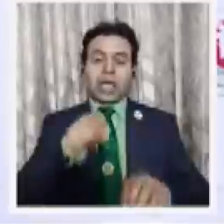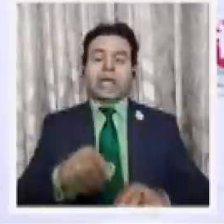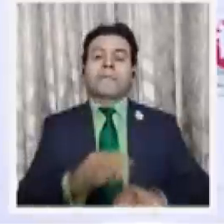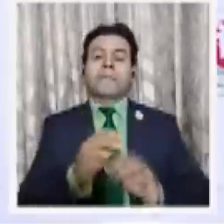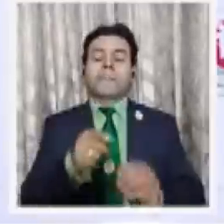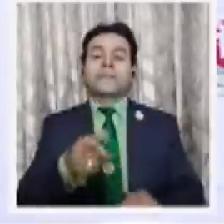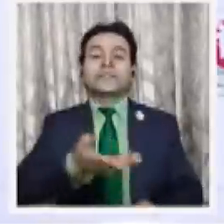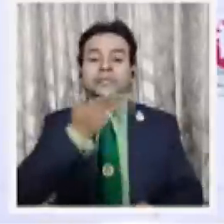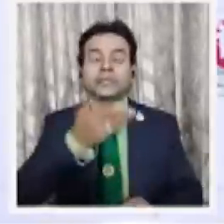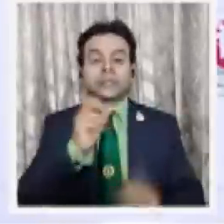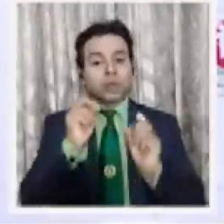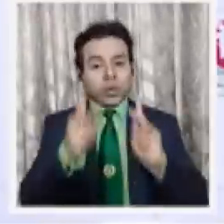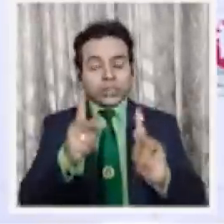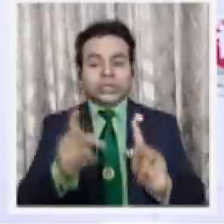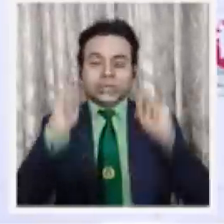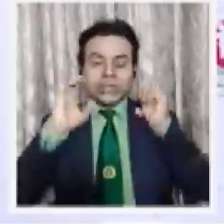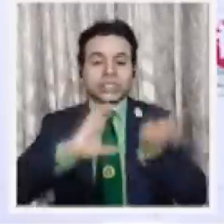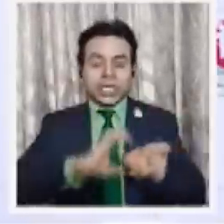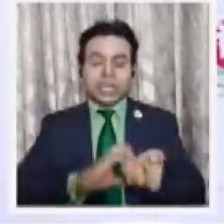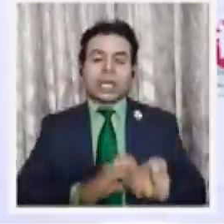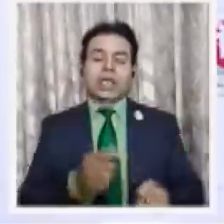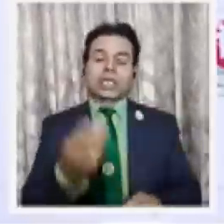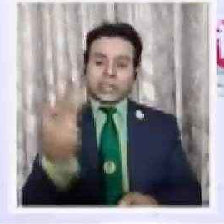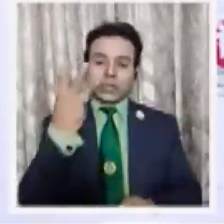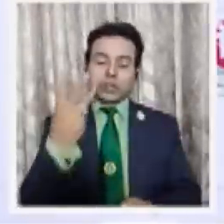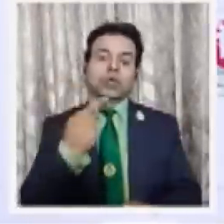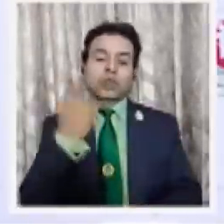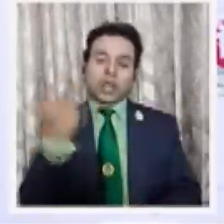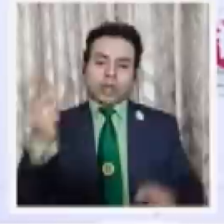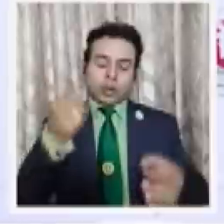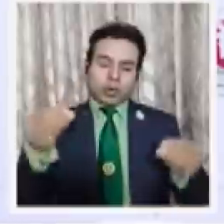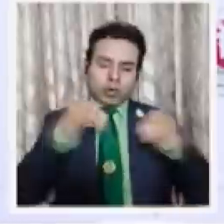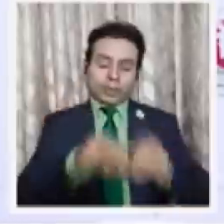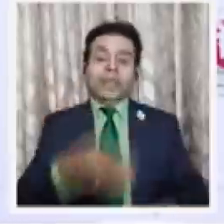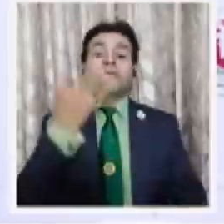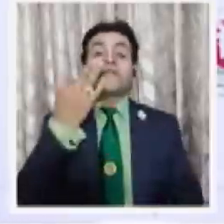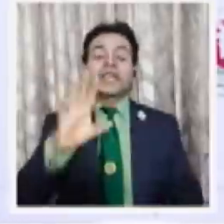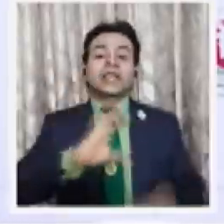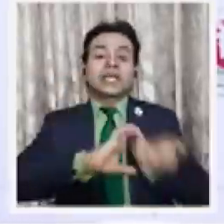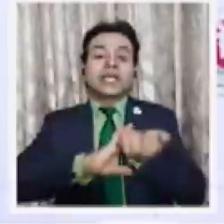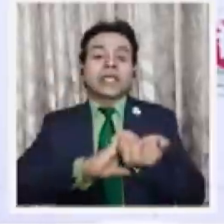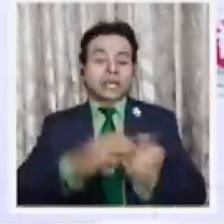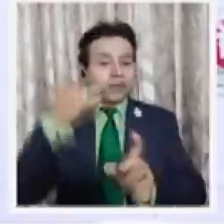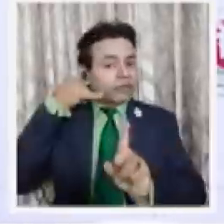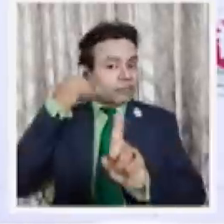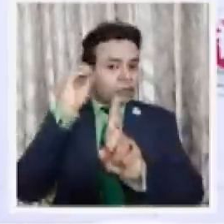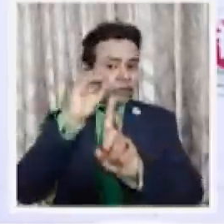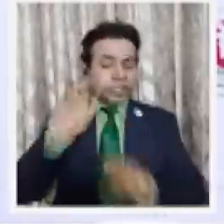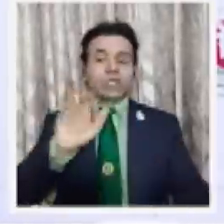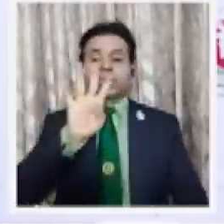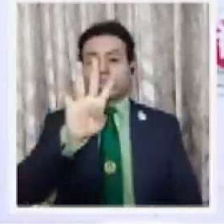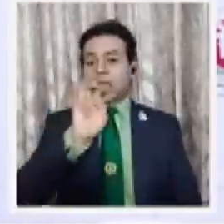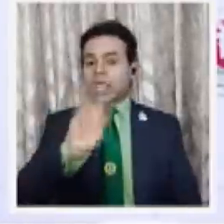24 ঘন্টায় এই অনলাইন প্রশিক্ষণপ্রাপ্ত চিকিৎসকের সংখ্যা বেড়েছে,